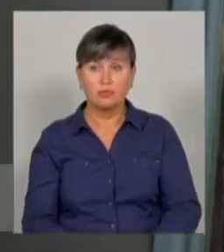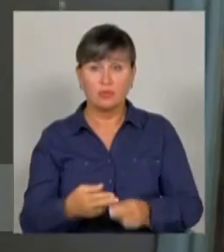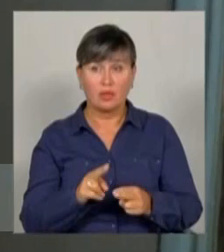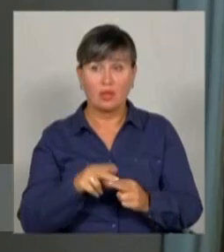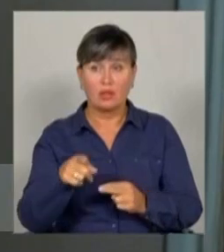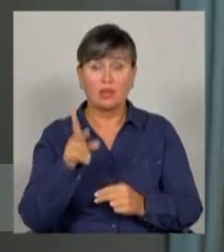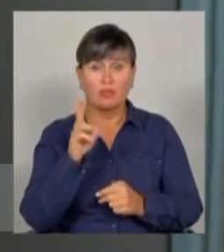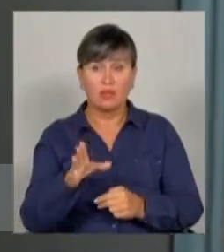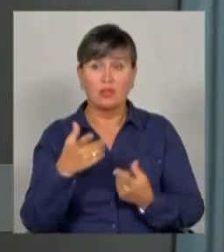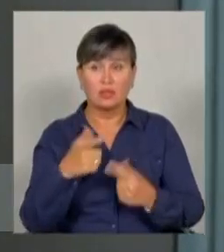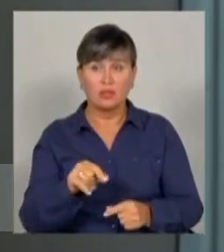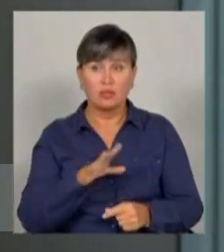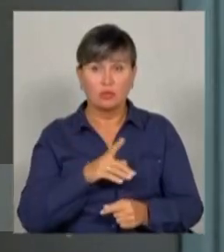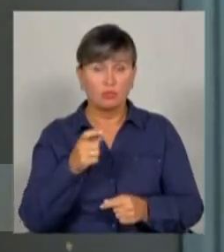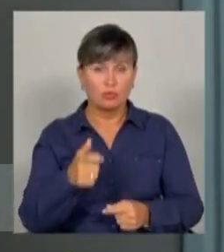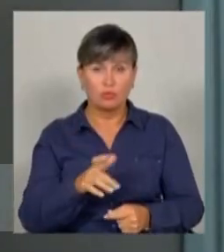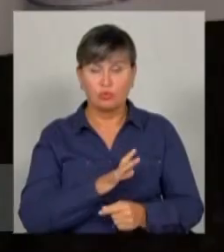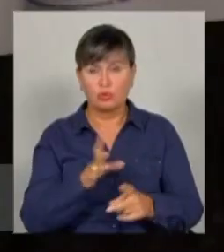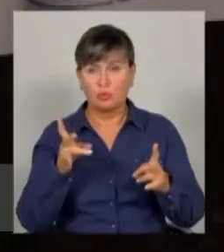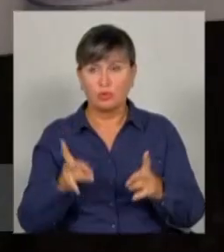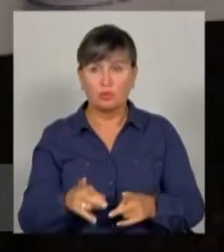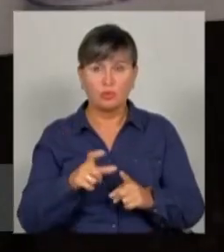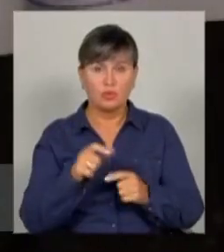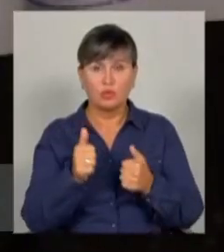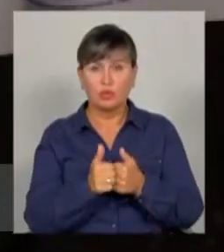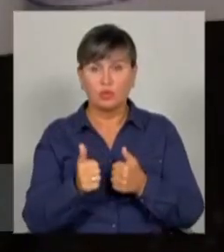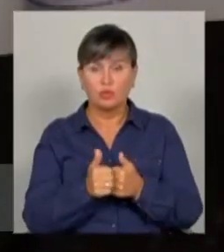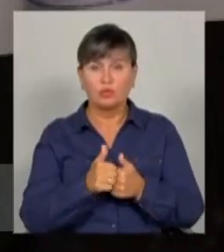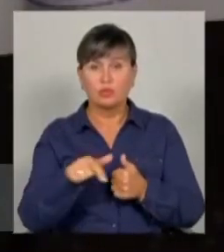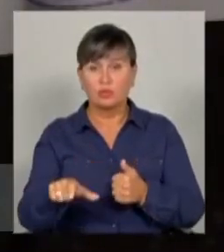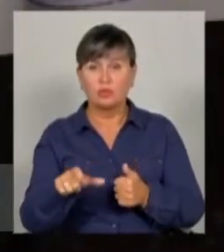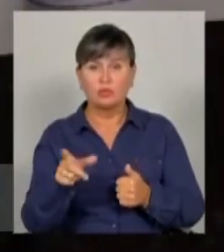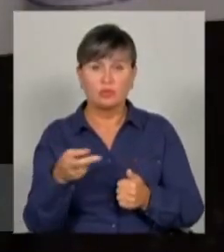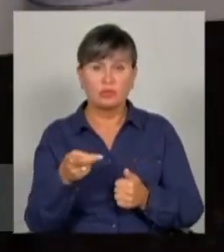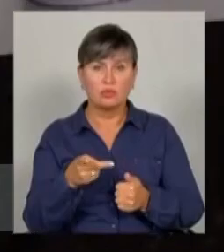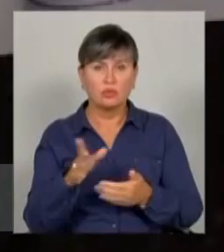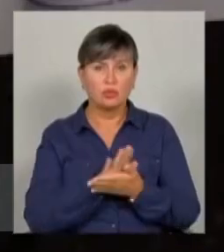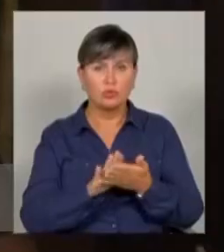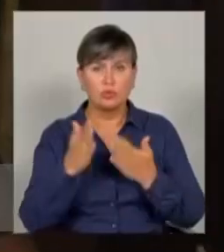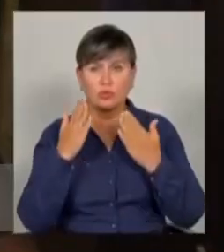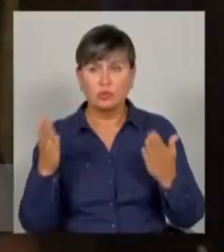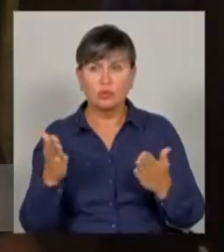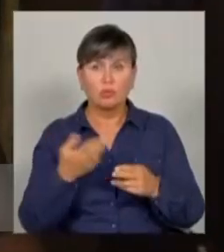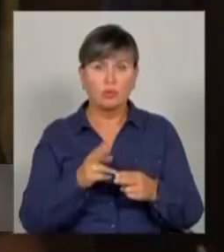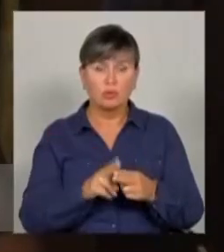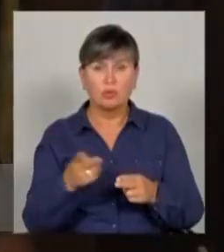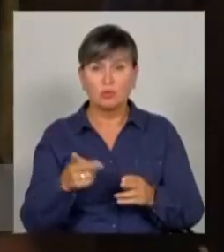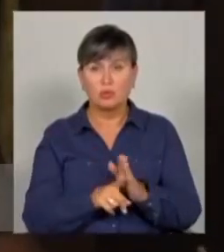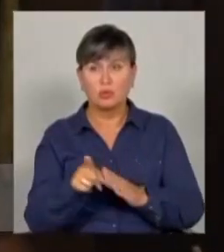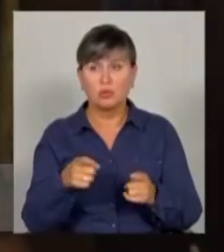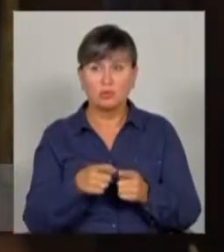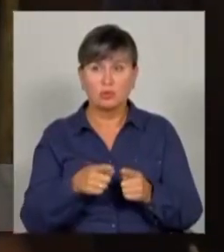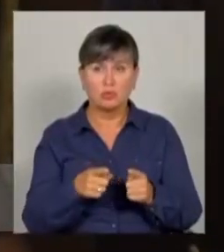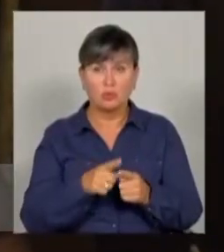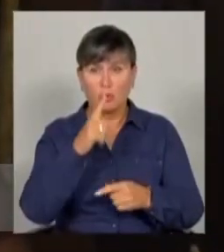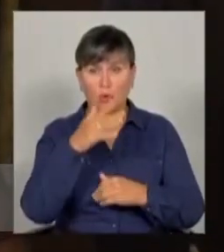самая квартира, где накануне чуть не произошла трагедия. По словам соседей о сожителях, они практически ничего не знают, так как пара начала снимать жилплощадь